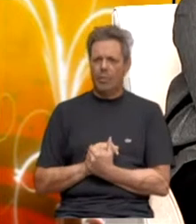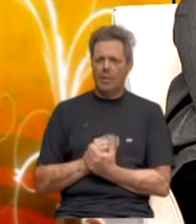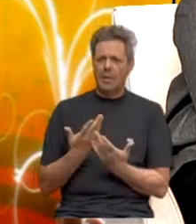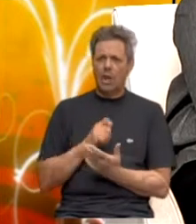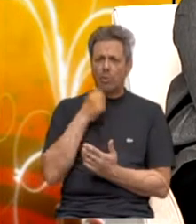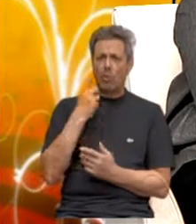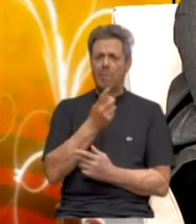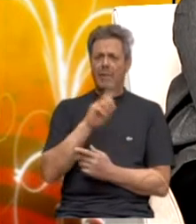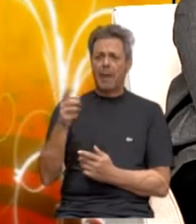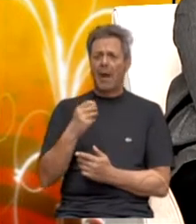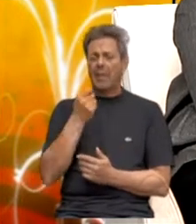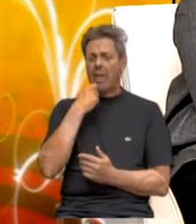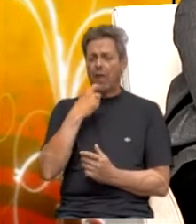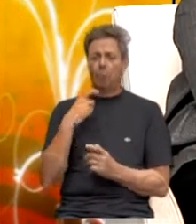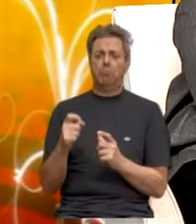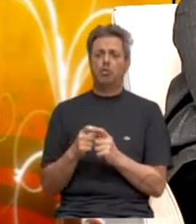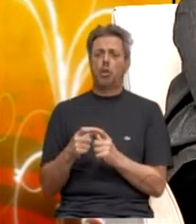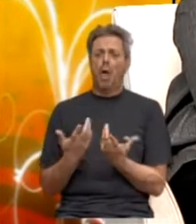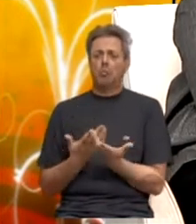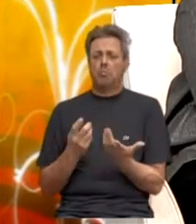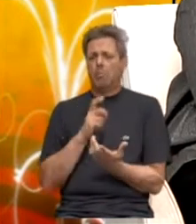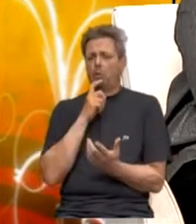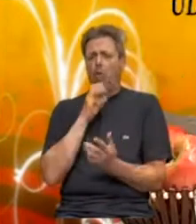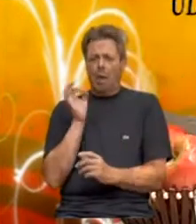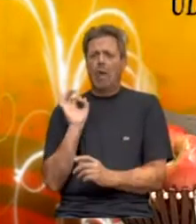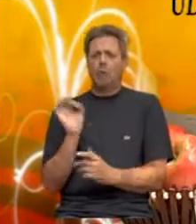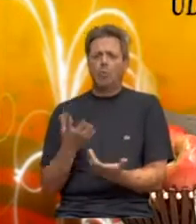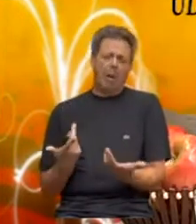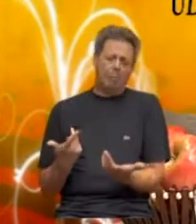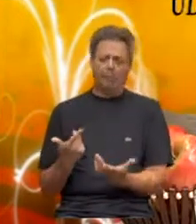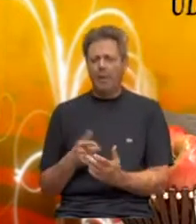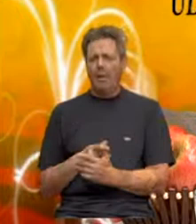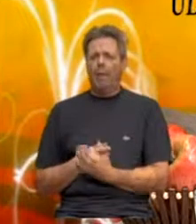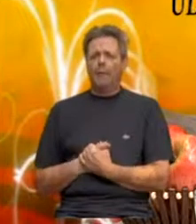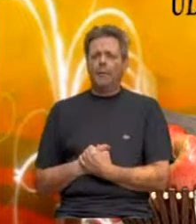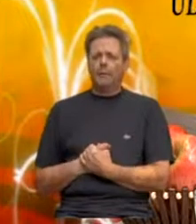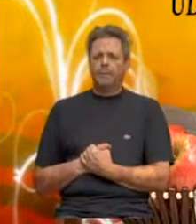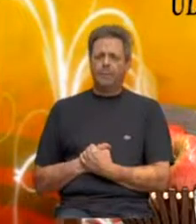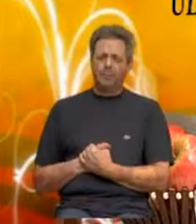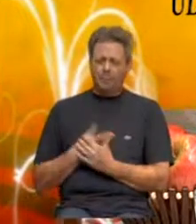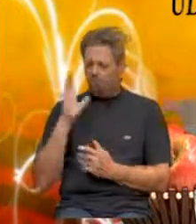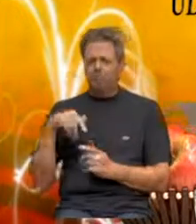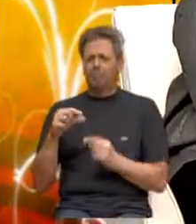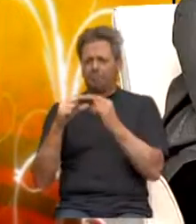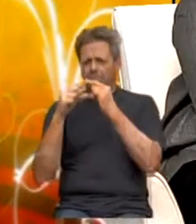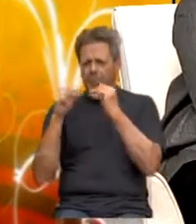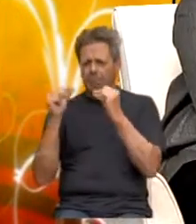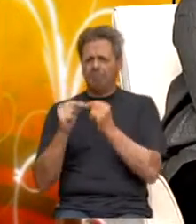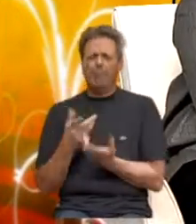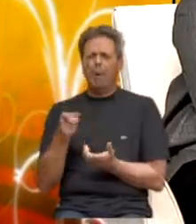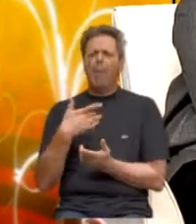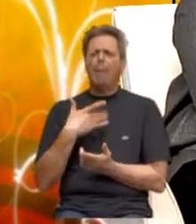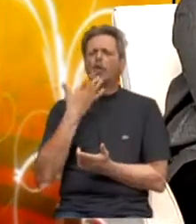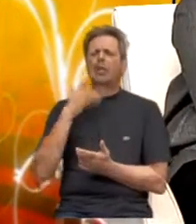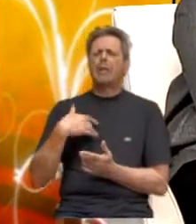ljudima zabranili da jedu čokoladu? Ako ih to čini sretnim, kockica ili štangla čokolade ne može naštetiti